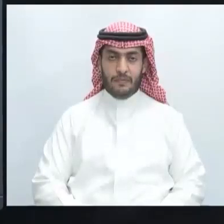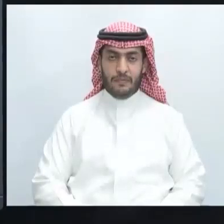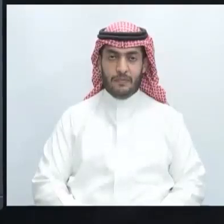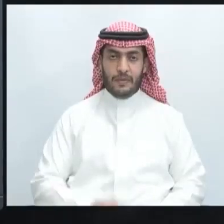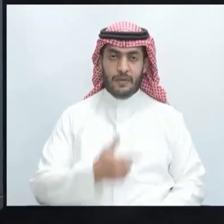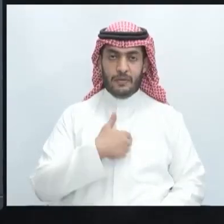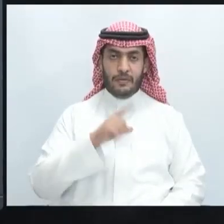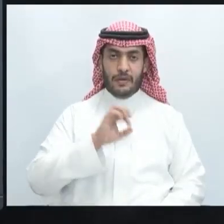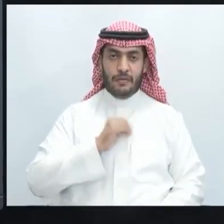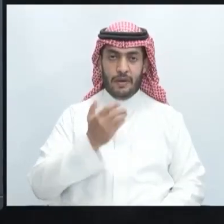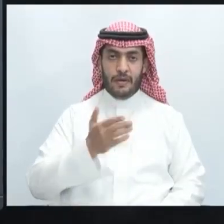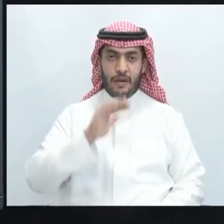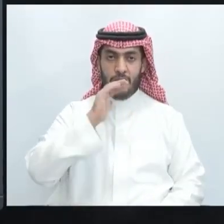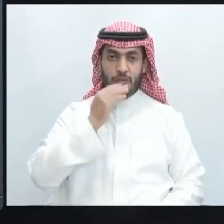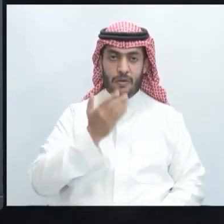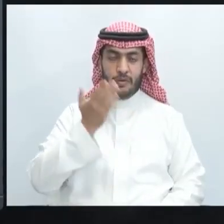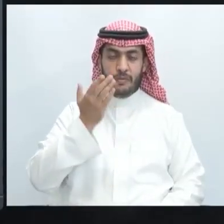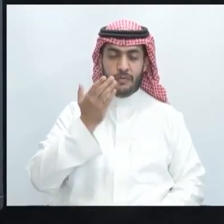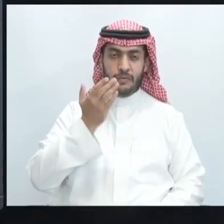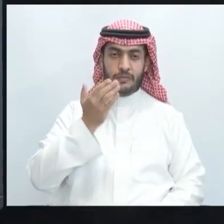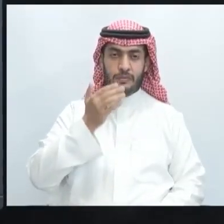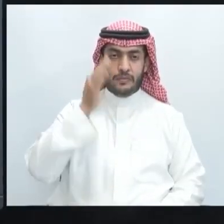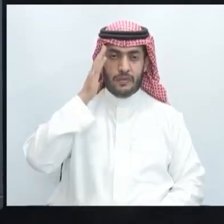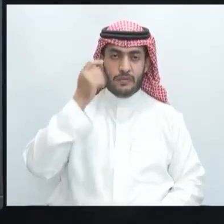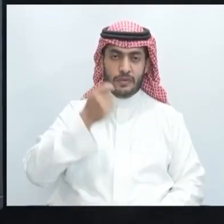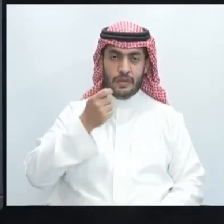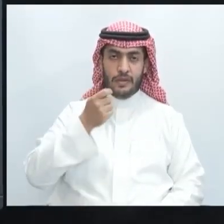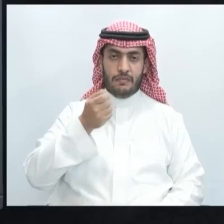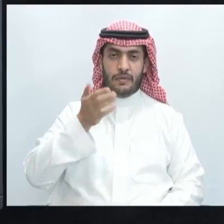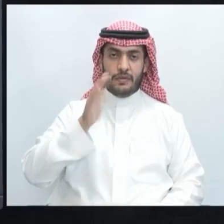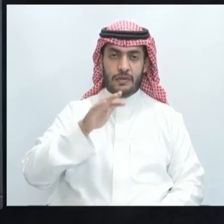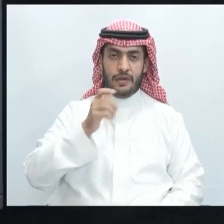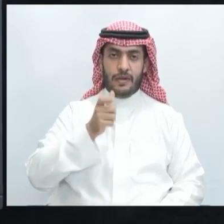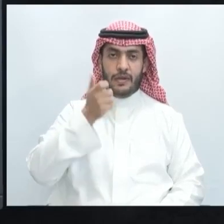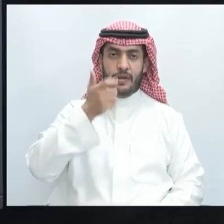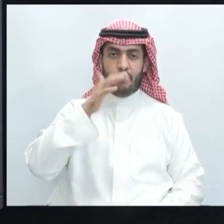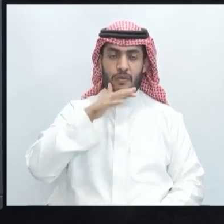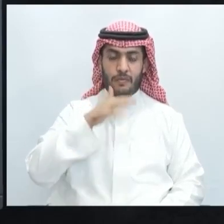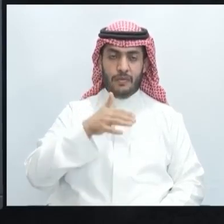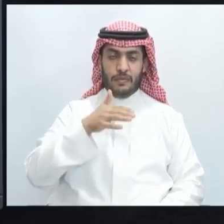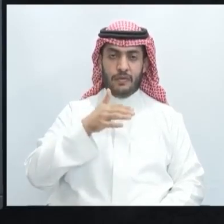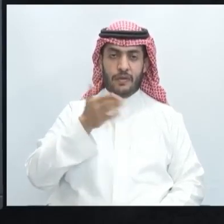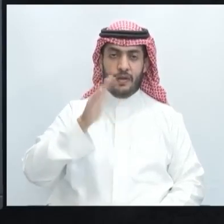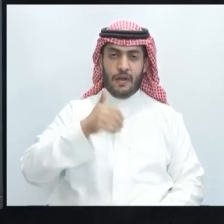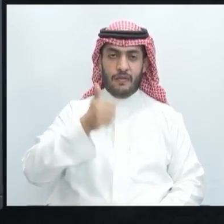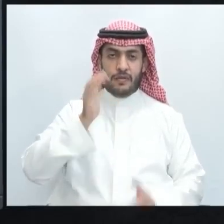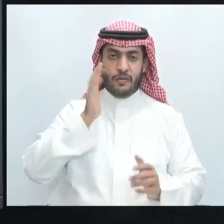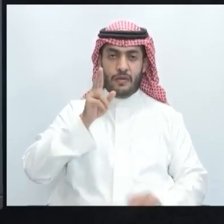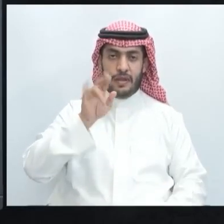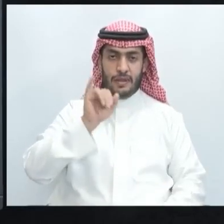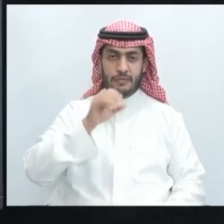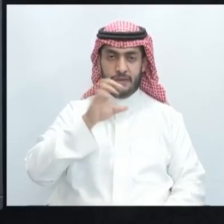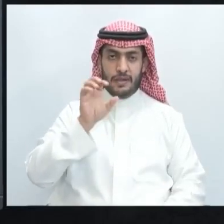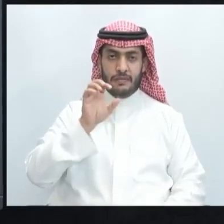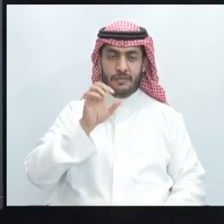بسم الله الرحمن الرحيم الحمد لله رب العالمين والصلاه والسلام على سيدنا ونبينا محمد عليه افضل الصلاه